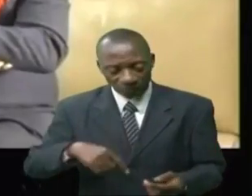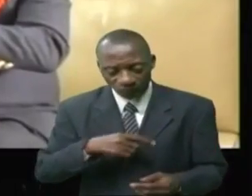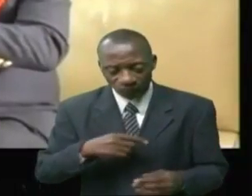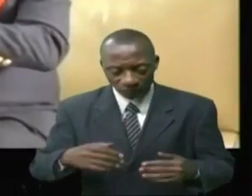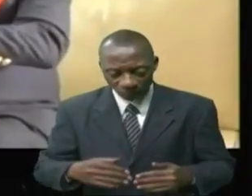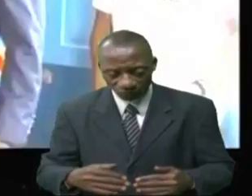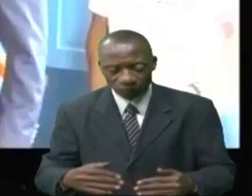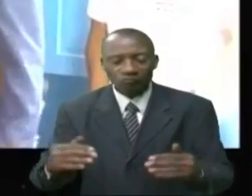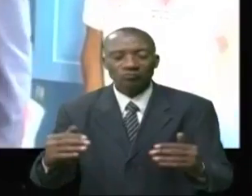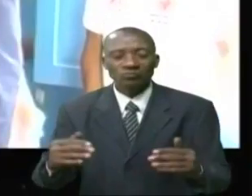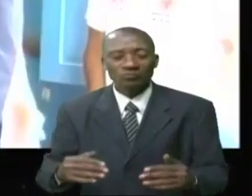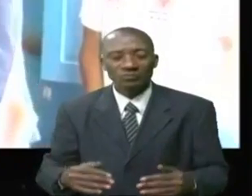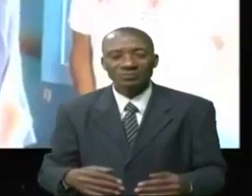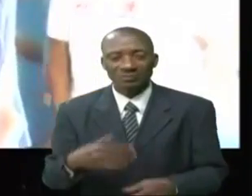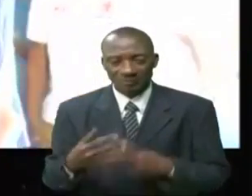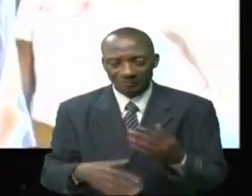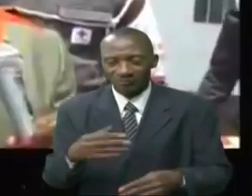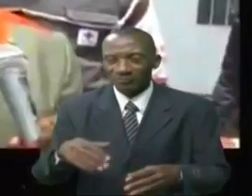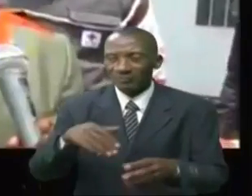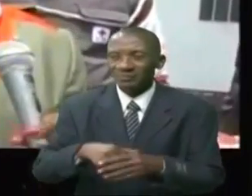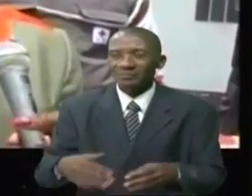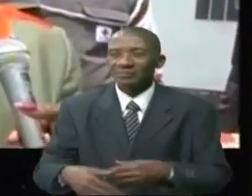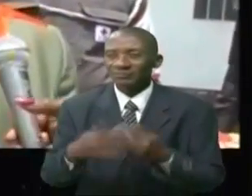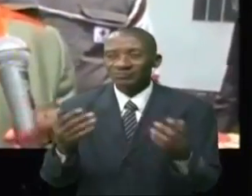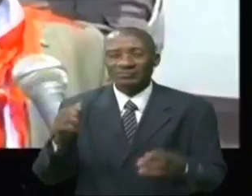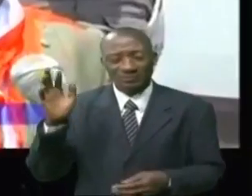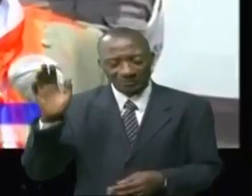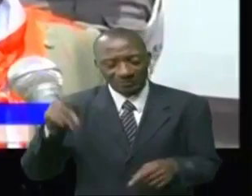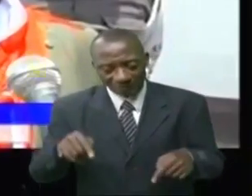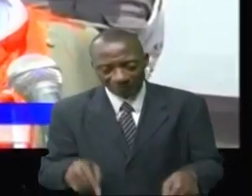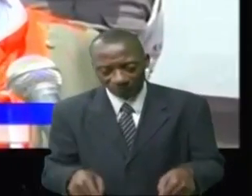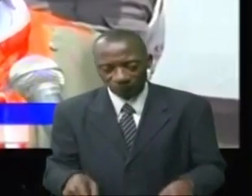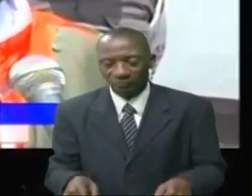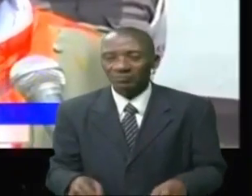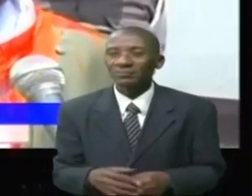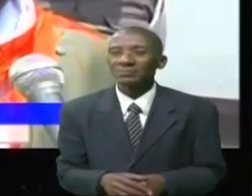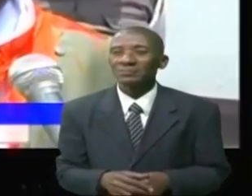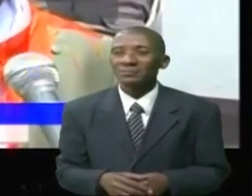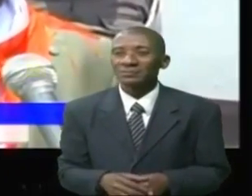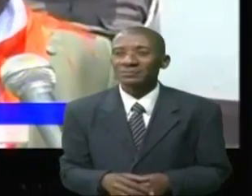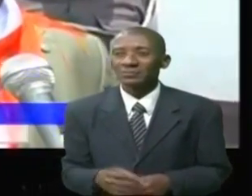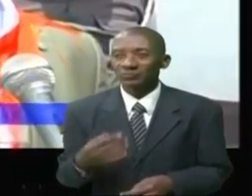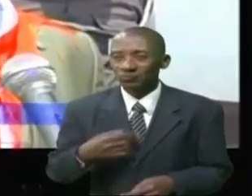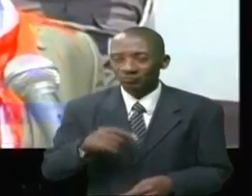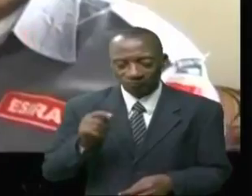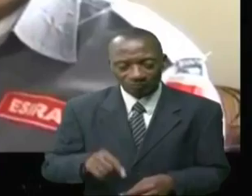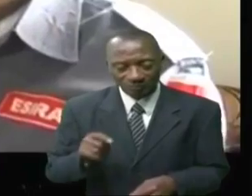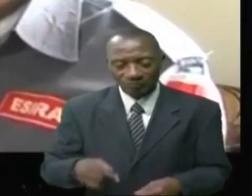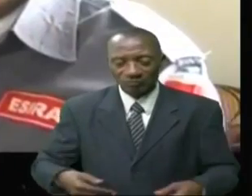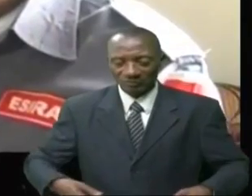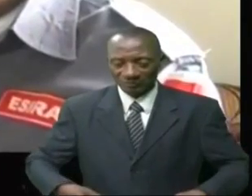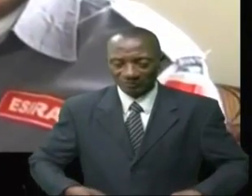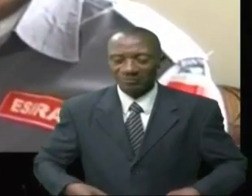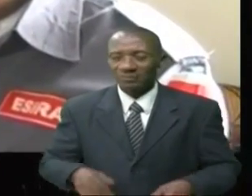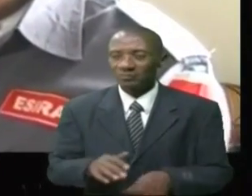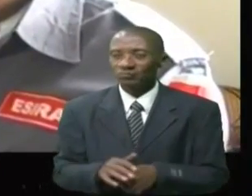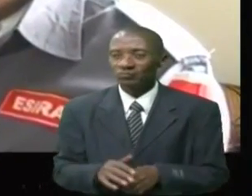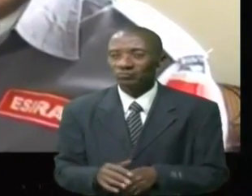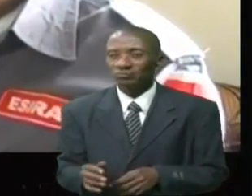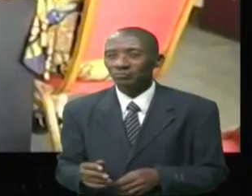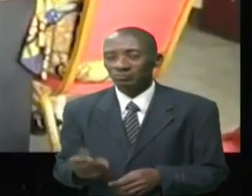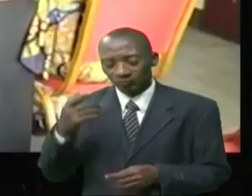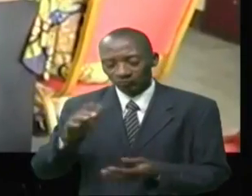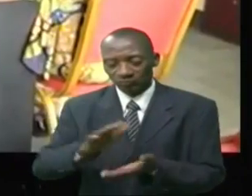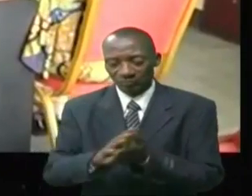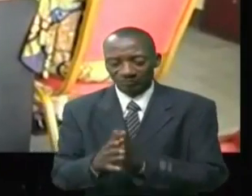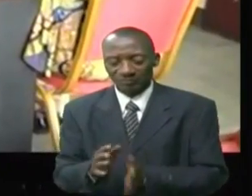son président provincial de Kinshasa. Nous sommes en train de récolter des six. Souvent, nous amenons des indigents à l'hôpital. Vous les voyez mourir devant vous,